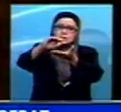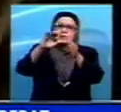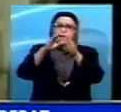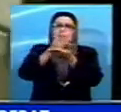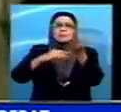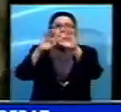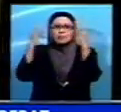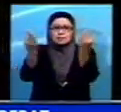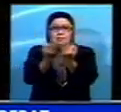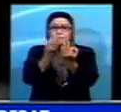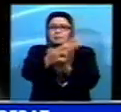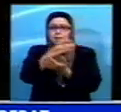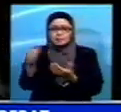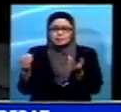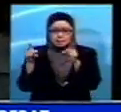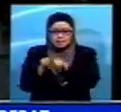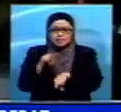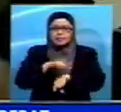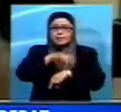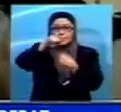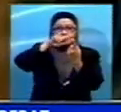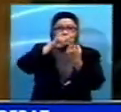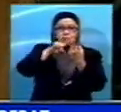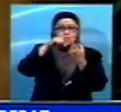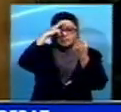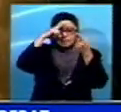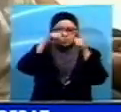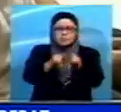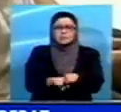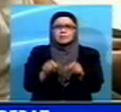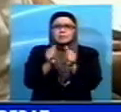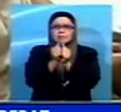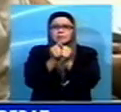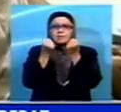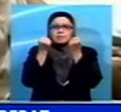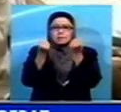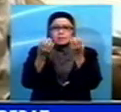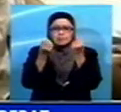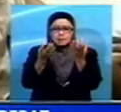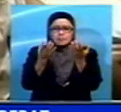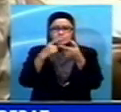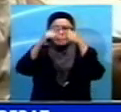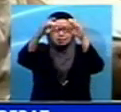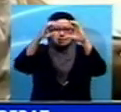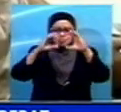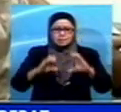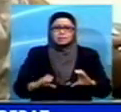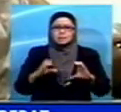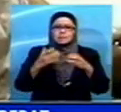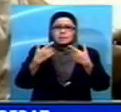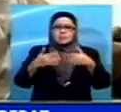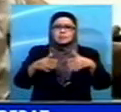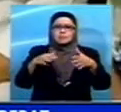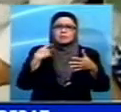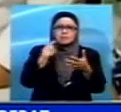Waris dan juga apabila kita bersetuju dengan beberapa calo yang kita telah